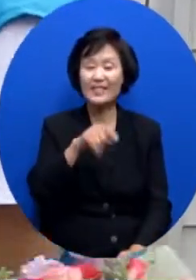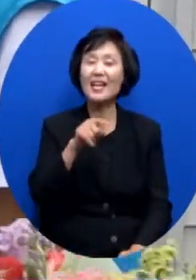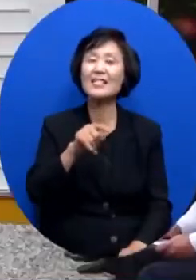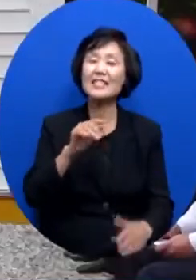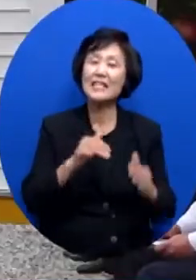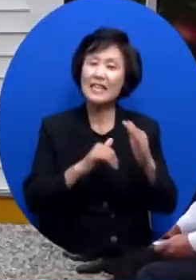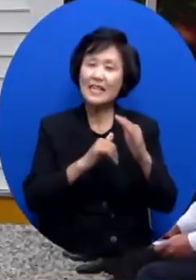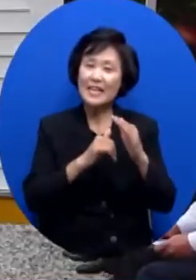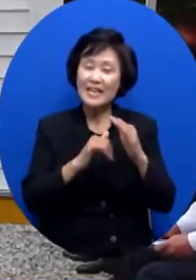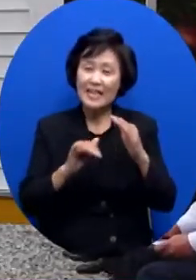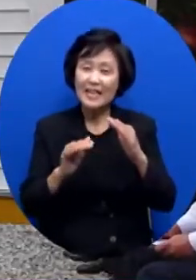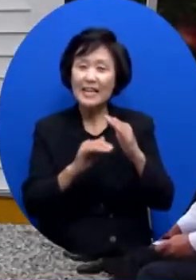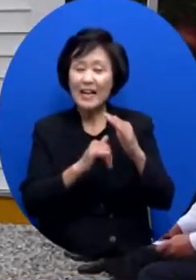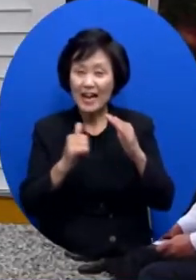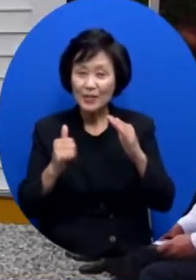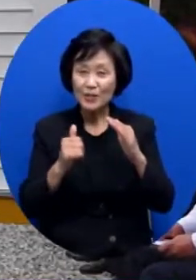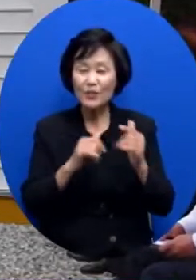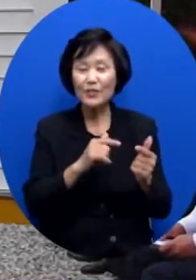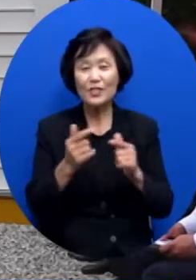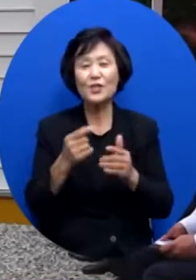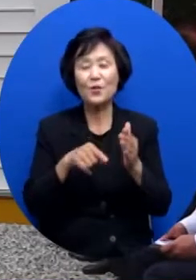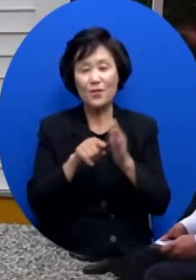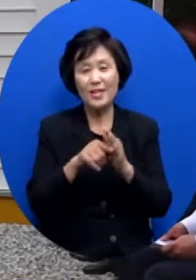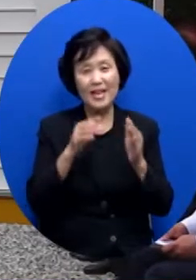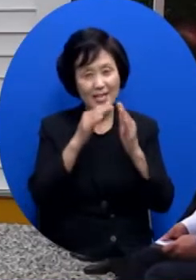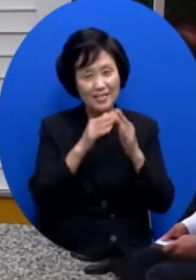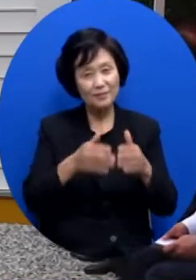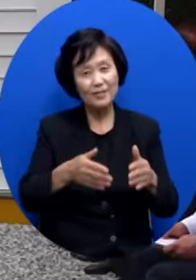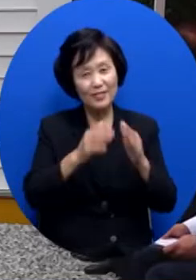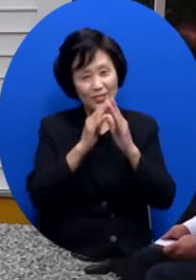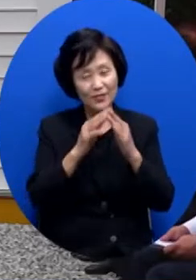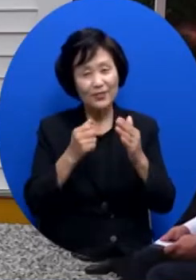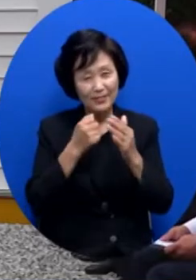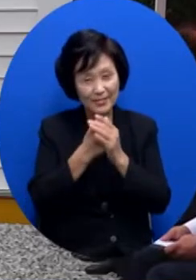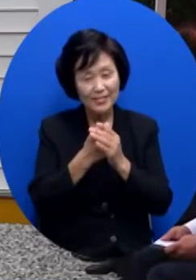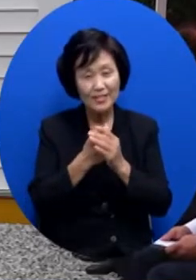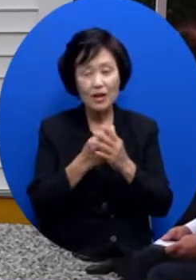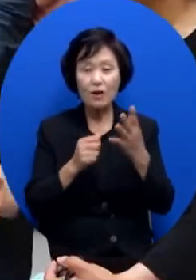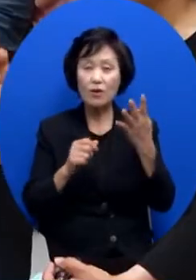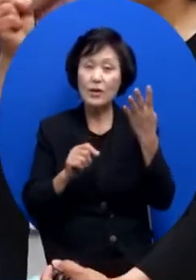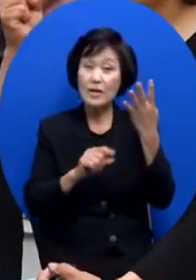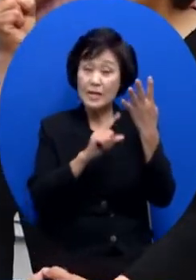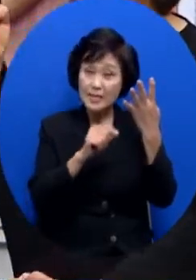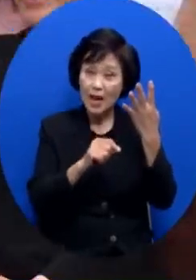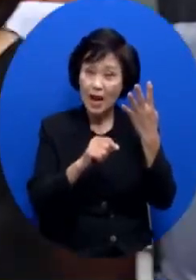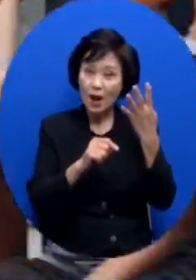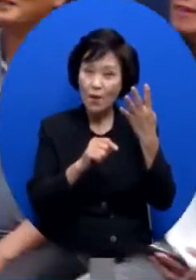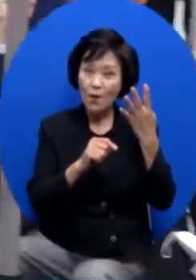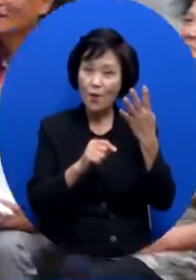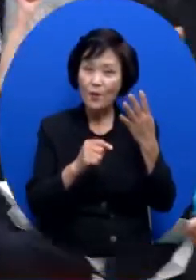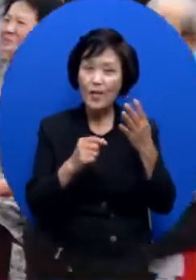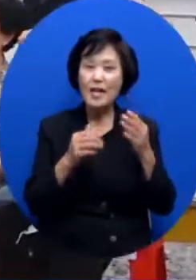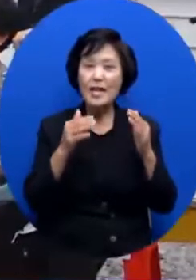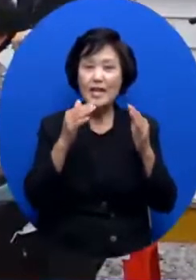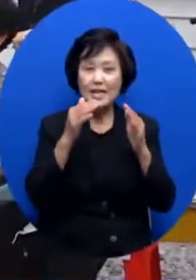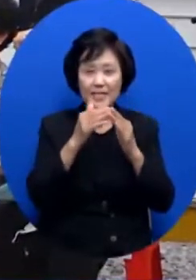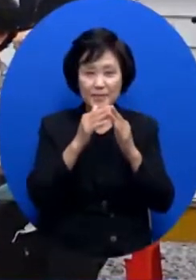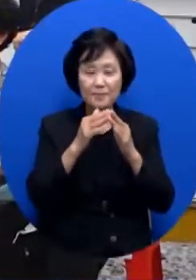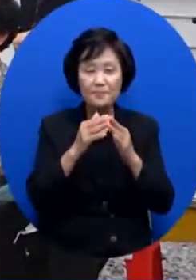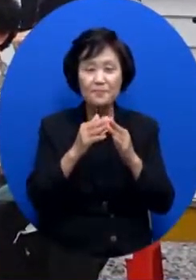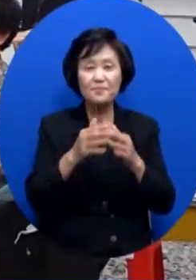져주자고 그렇게 결정이 돼서 지난 4월에 시작을 해서 6월 달에 아주 예쁜